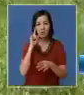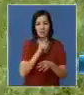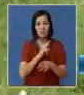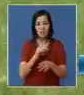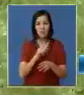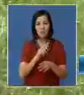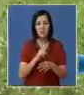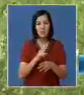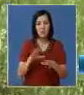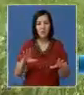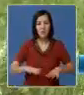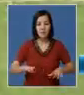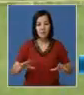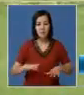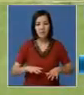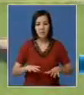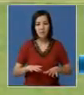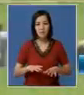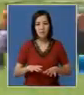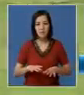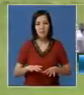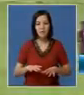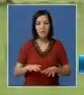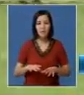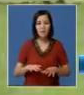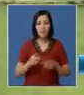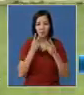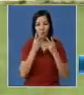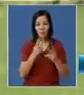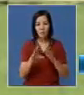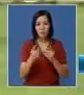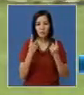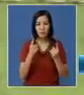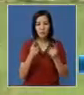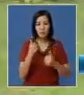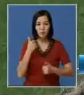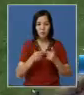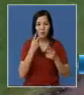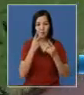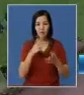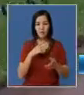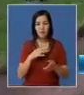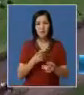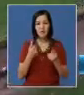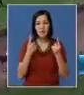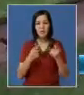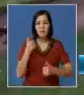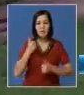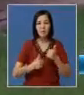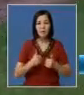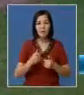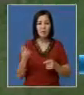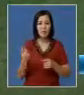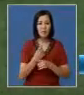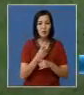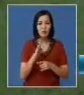жүріске шыдар қазанаттары мен хам атқа мығым отыратын шымыр азаматтарын анықтаған дүбірлі додаға куә болды. Аламан бәйге жүлдесі алғашқы